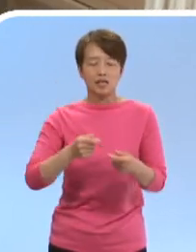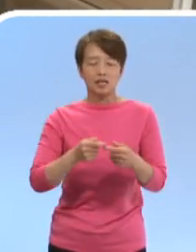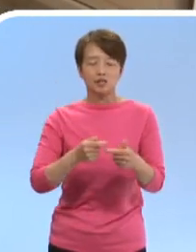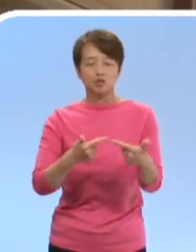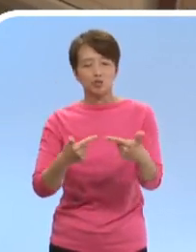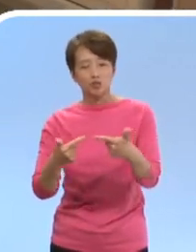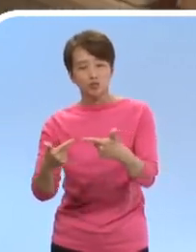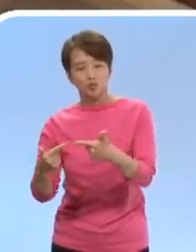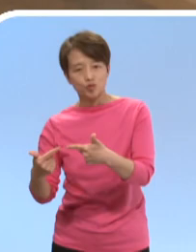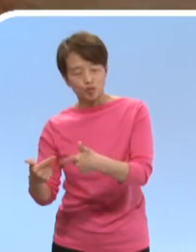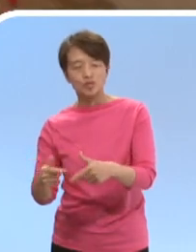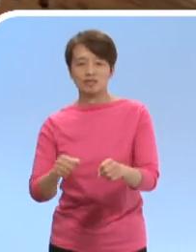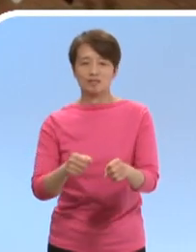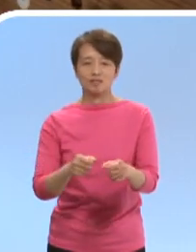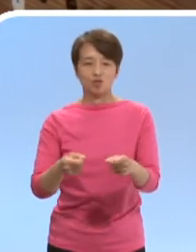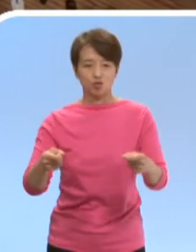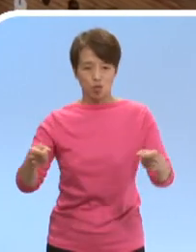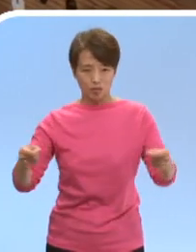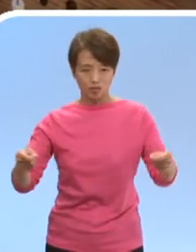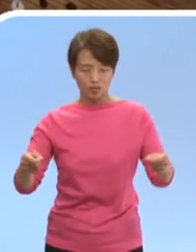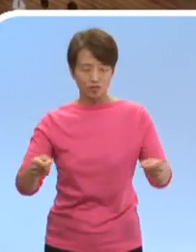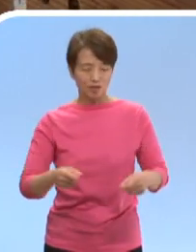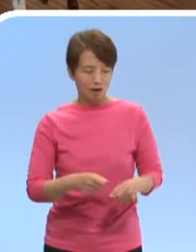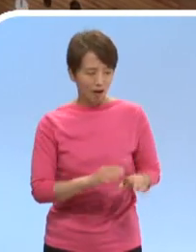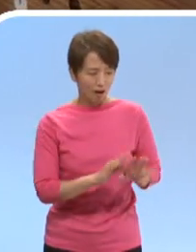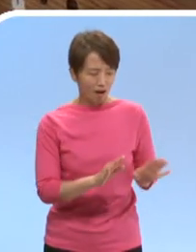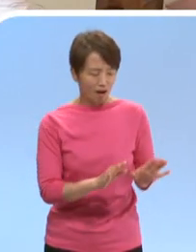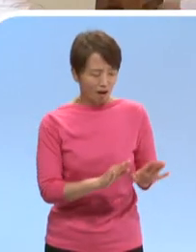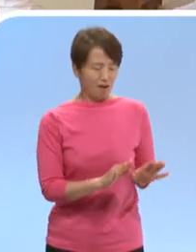めを、 伸びてる伸びてる、 はい、